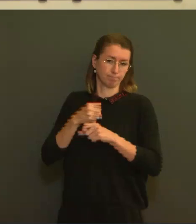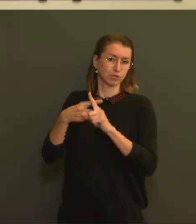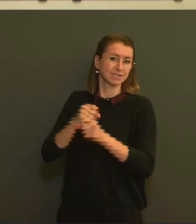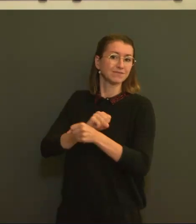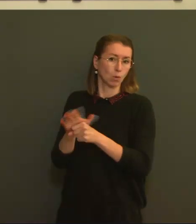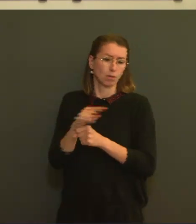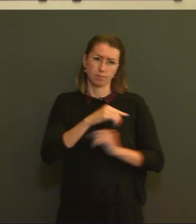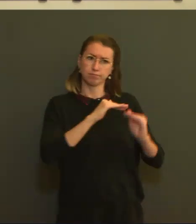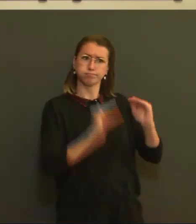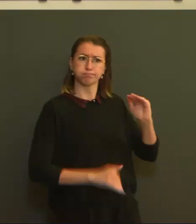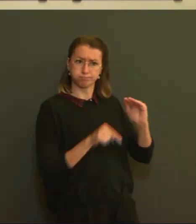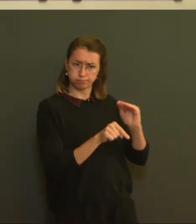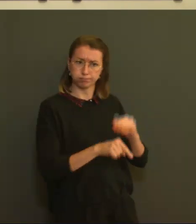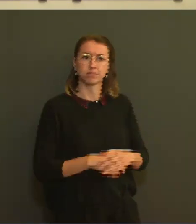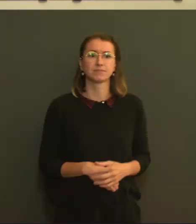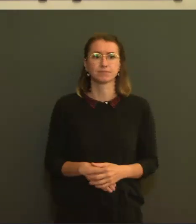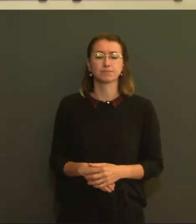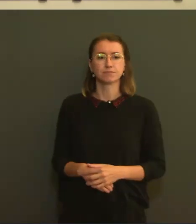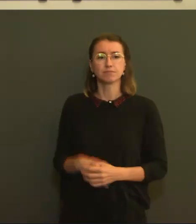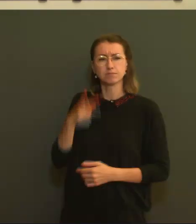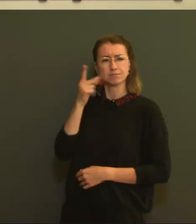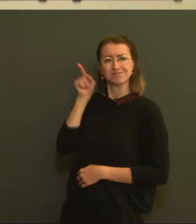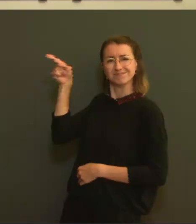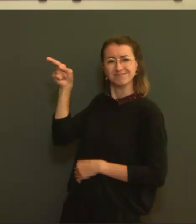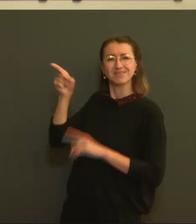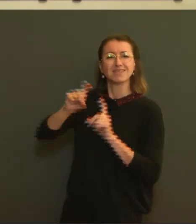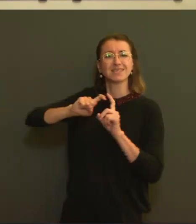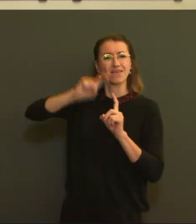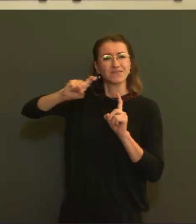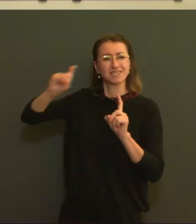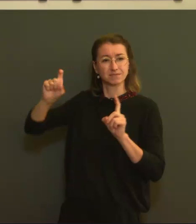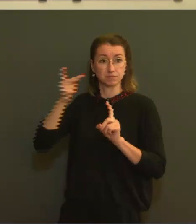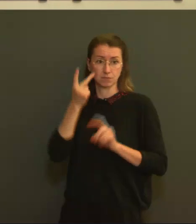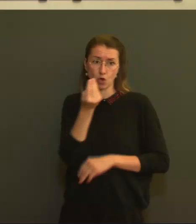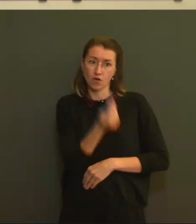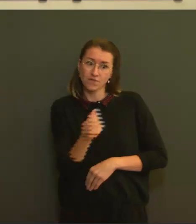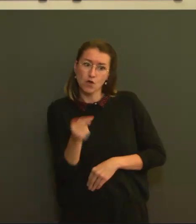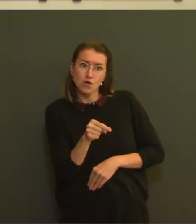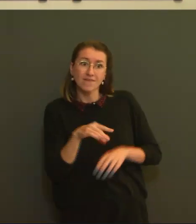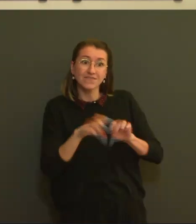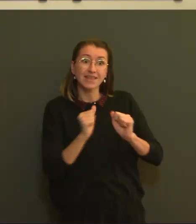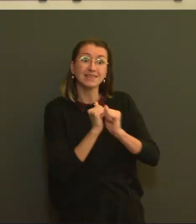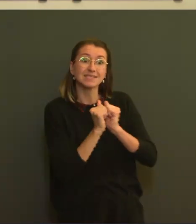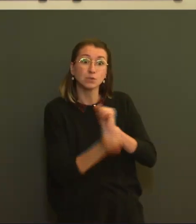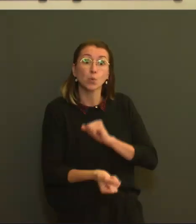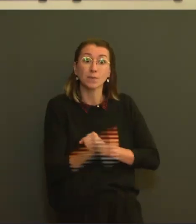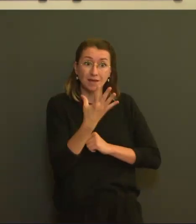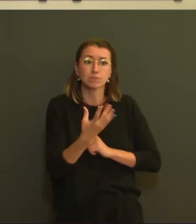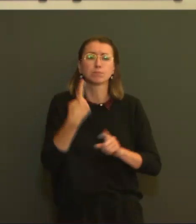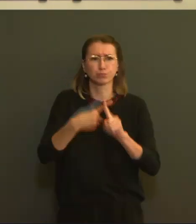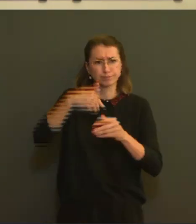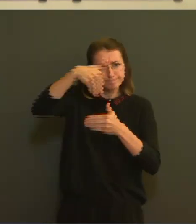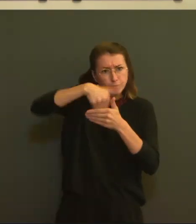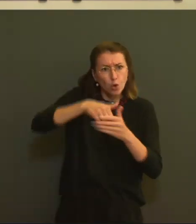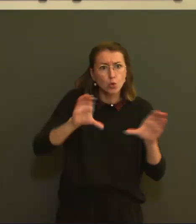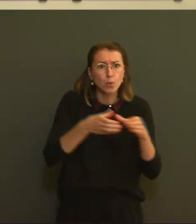d'enfants testés et le pourcentage de ces enfants ayant eu un test positif. C'est ce qu'on appelle le taux de positivité et c'est